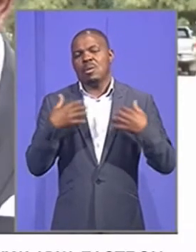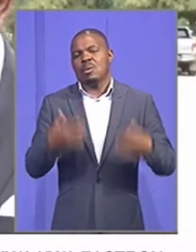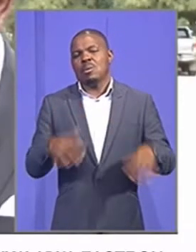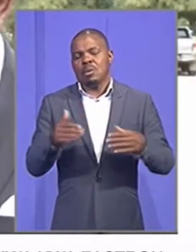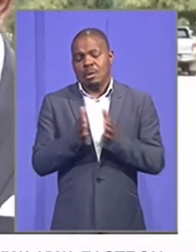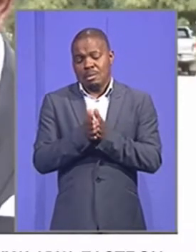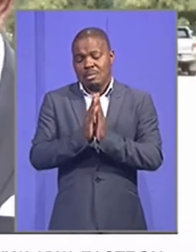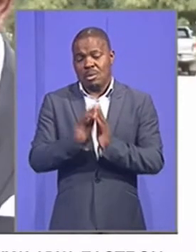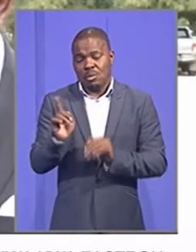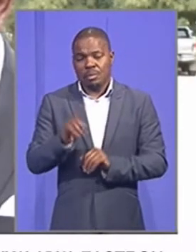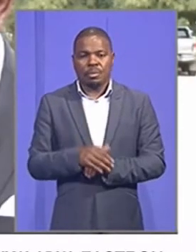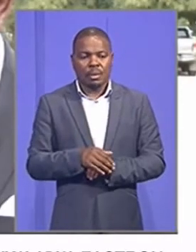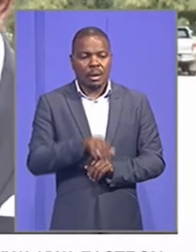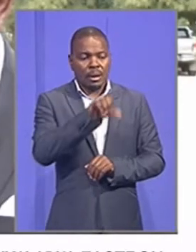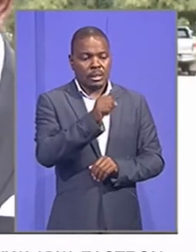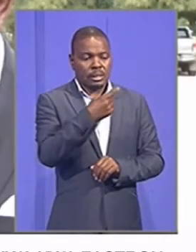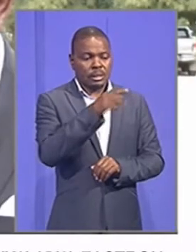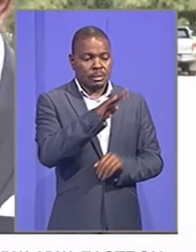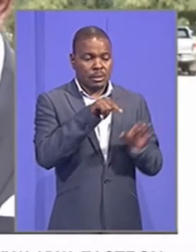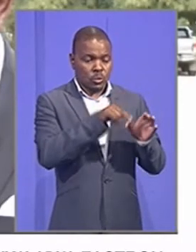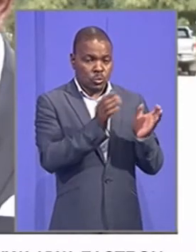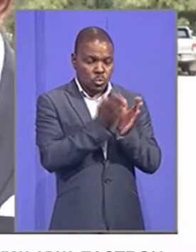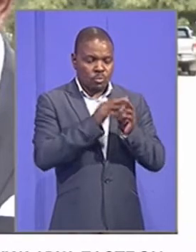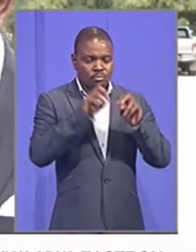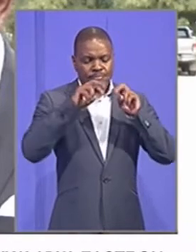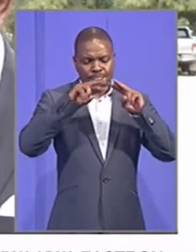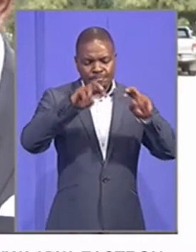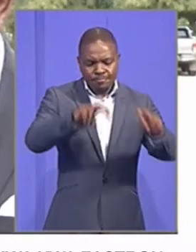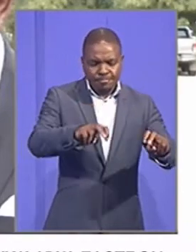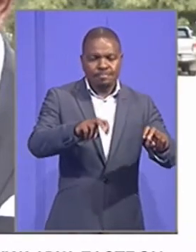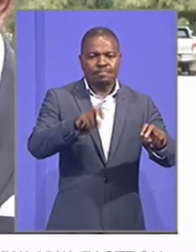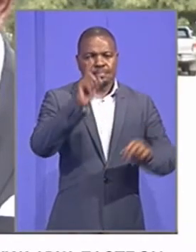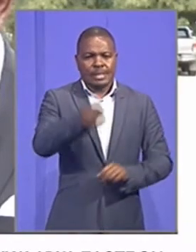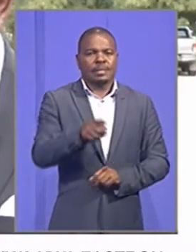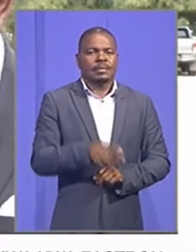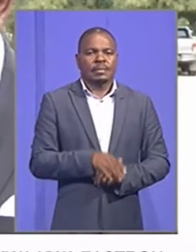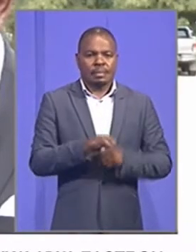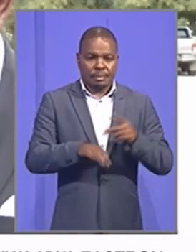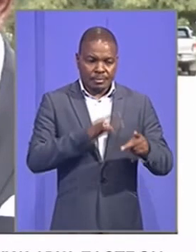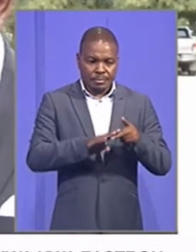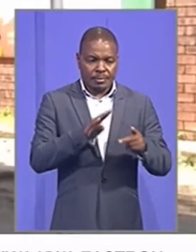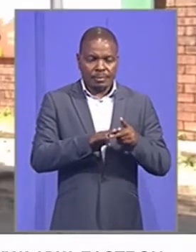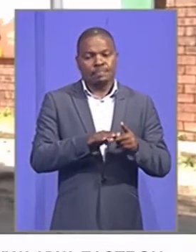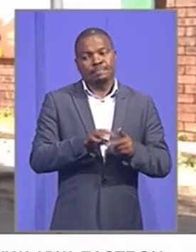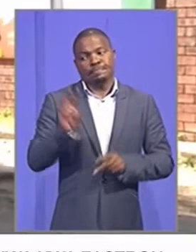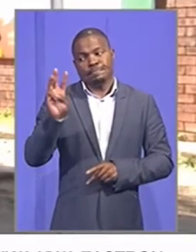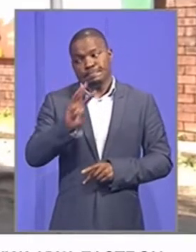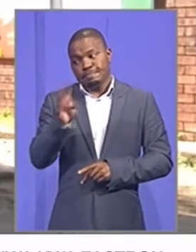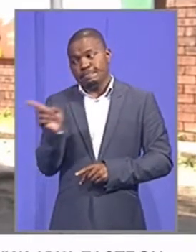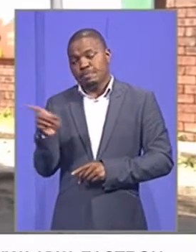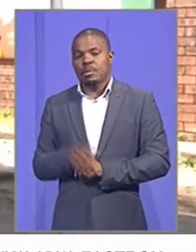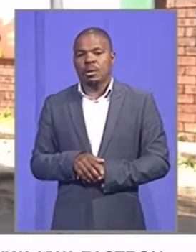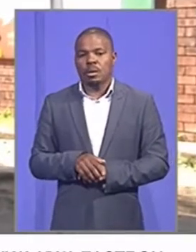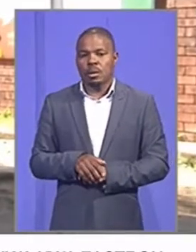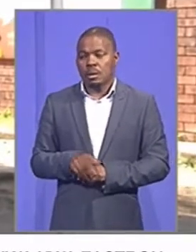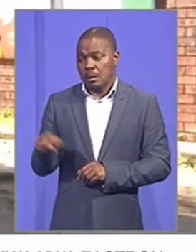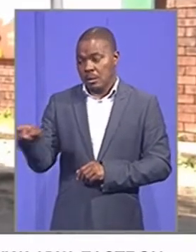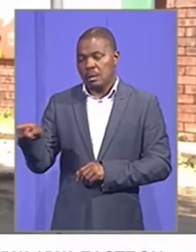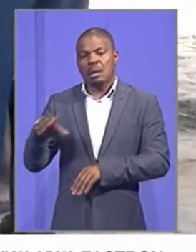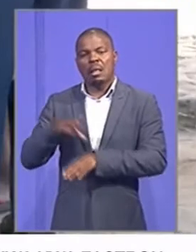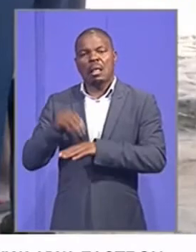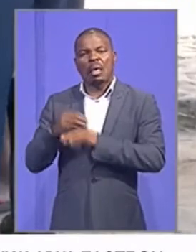kopile hore SGB ya sekolo yetse diphuputso ka ntho ena ebile inke mohato. Mmelaellwa enwa ya saleng